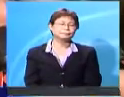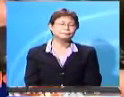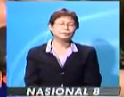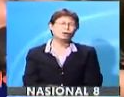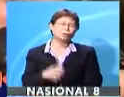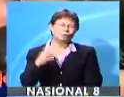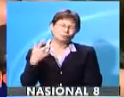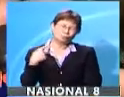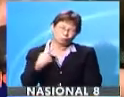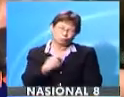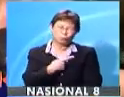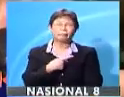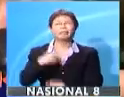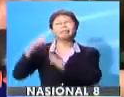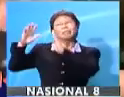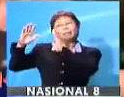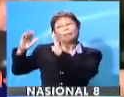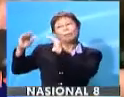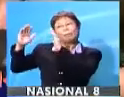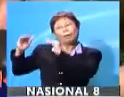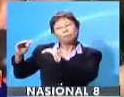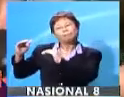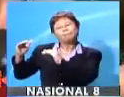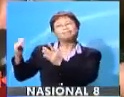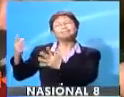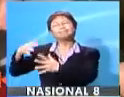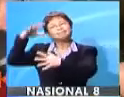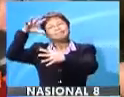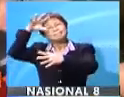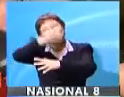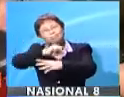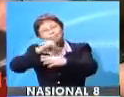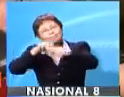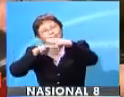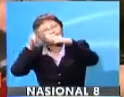What we hope is that our assumption